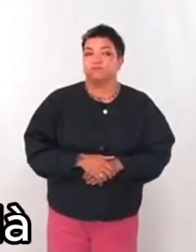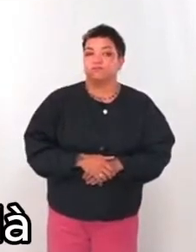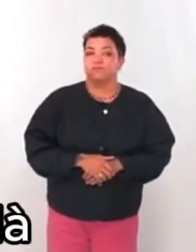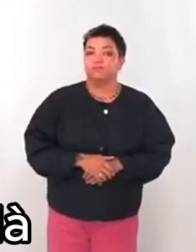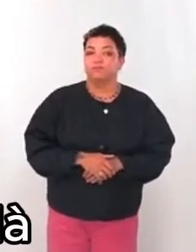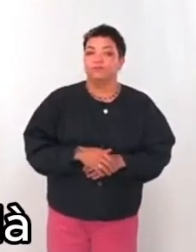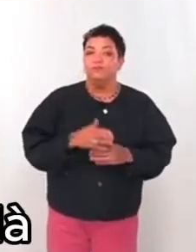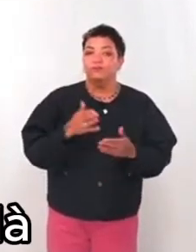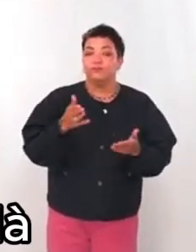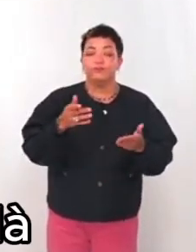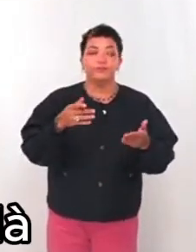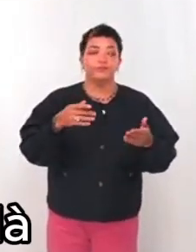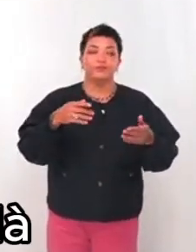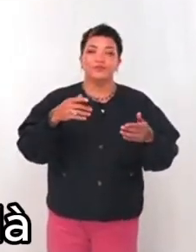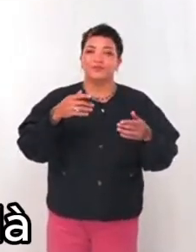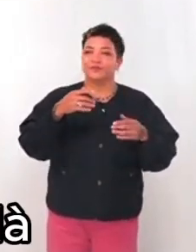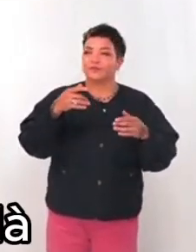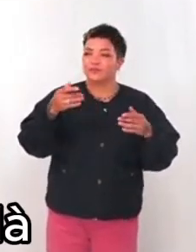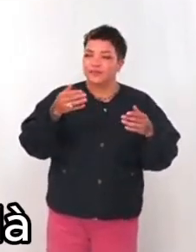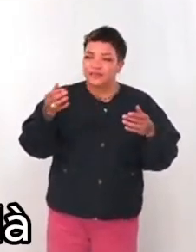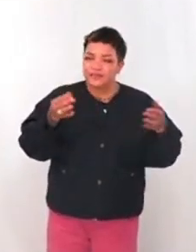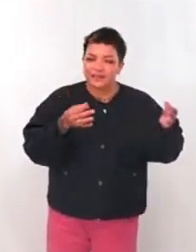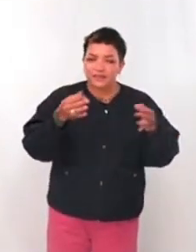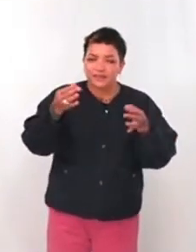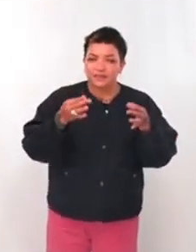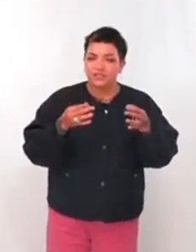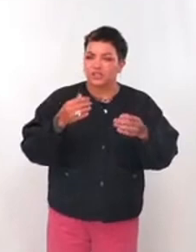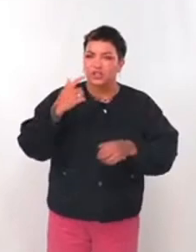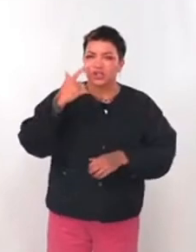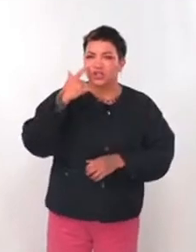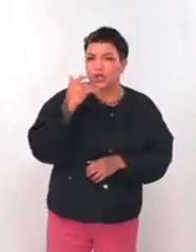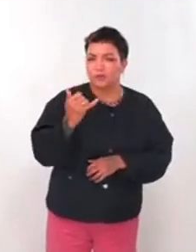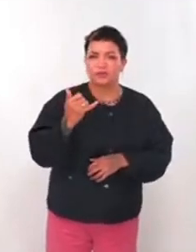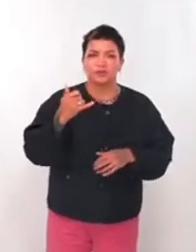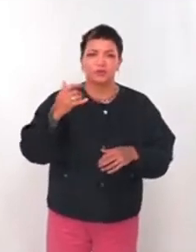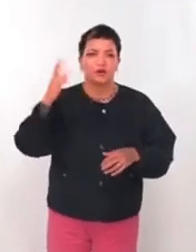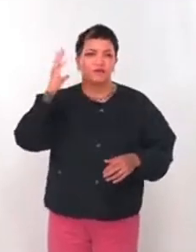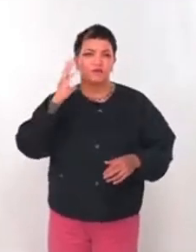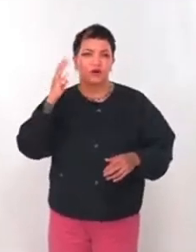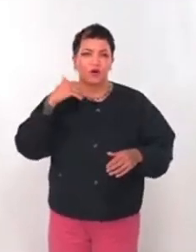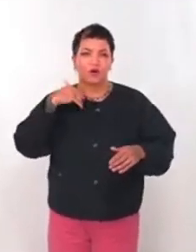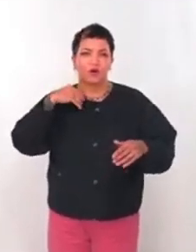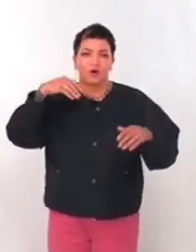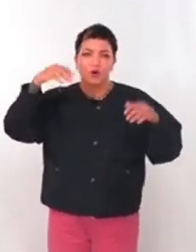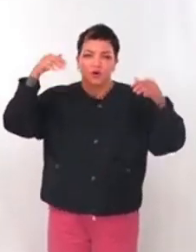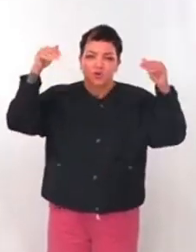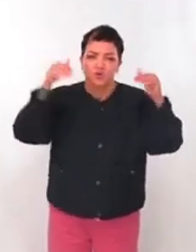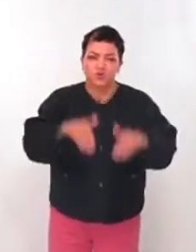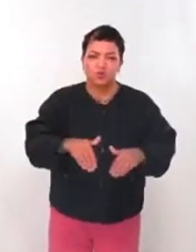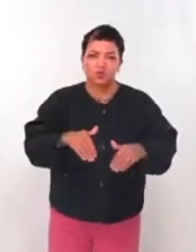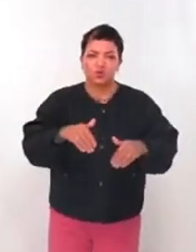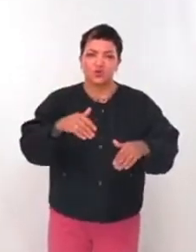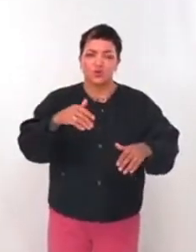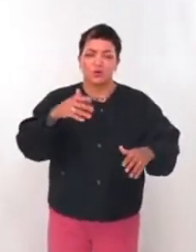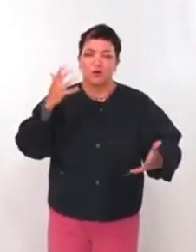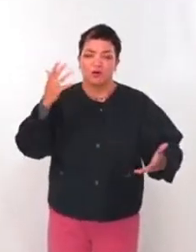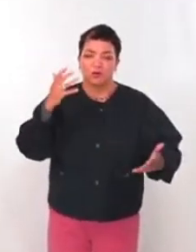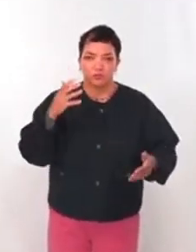On nous parle d'effondrement historique, mais alors là, je vous demande juste d'aller regarder les chiffres